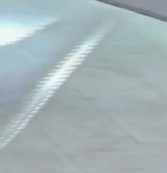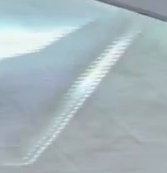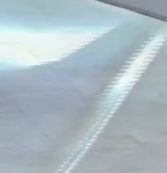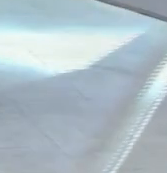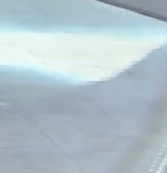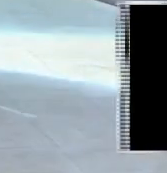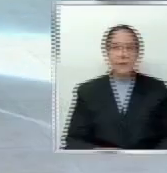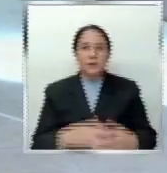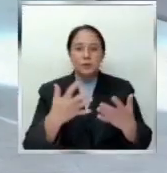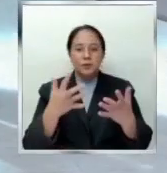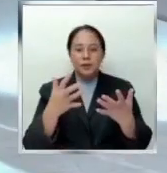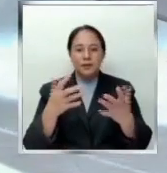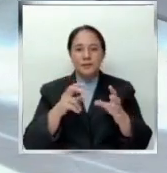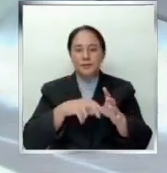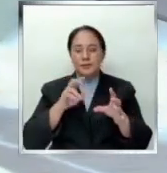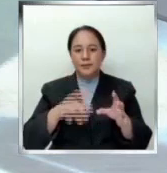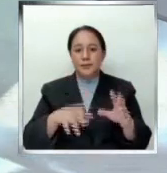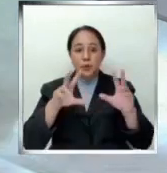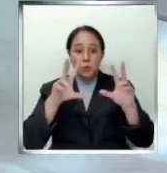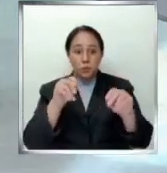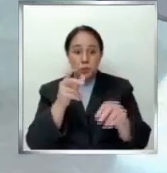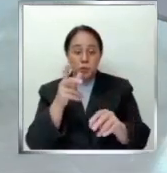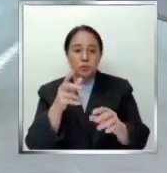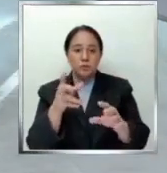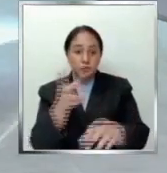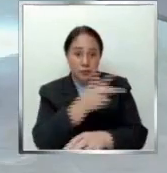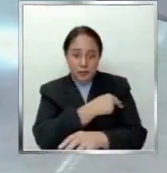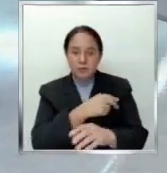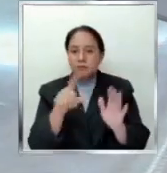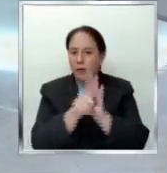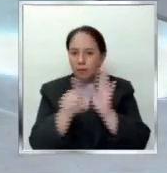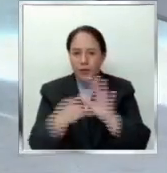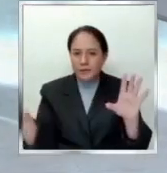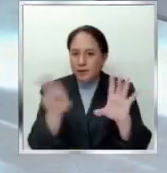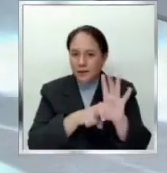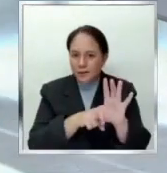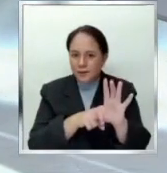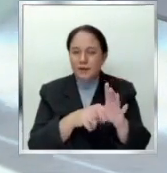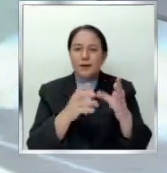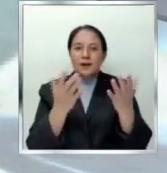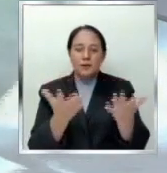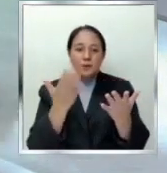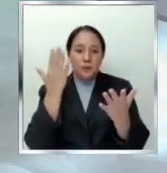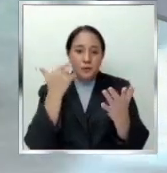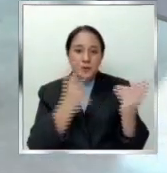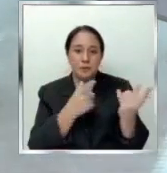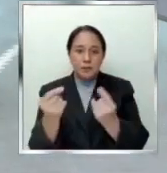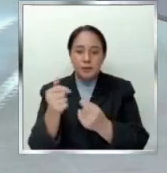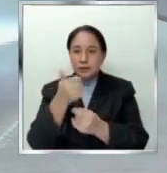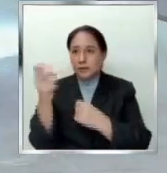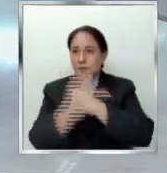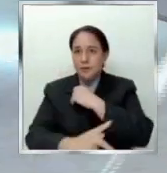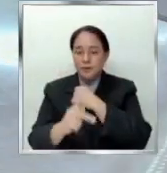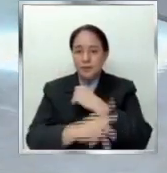atrasan bukas ang no vaccination, no ride sa mga pampublikong sasakyan sa Metro Manila. May balak din daw na ipatupad ito sa mga probinsya pero